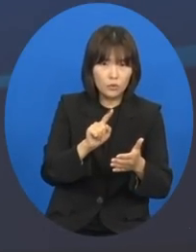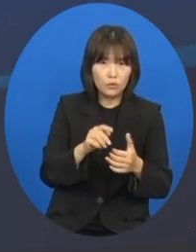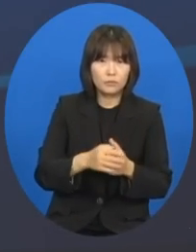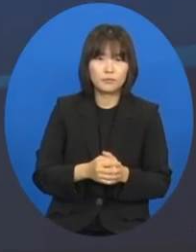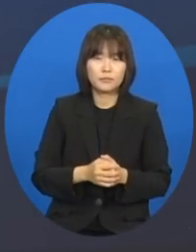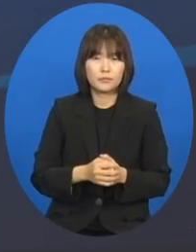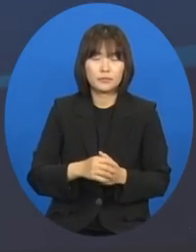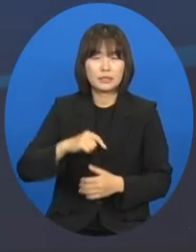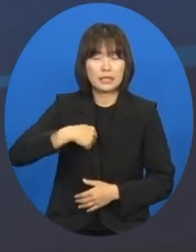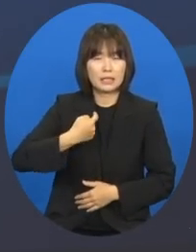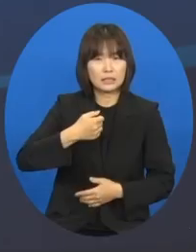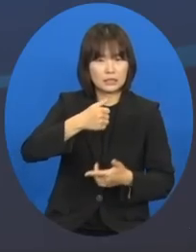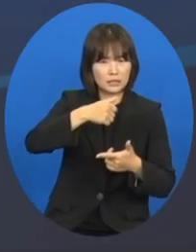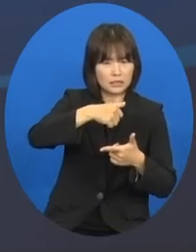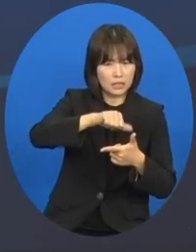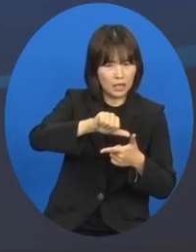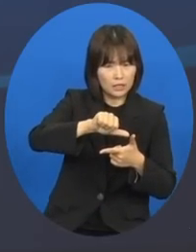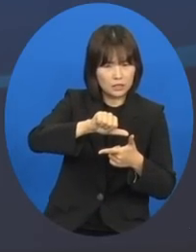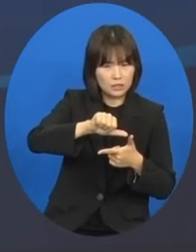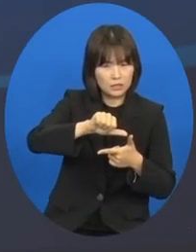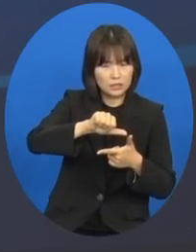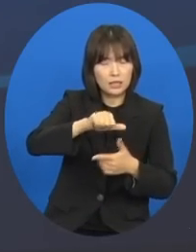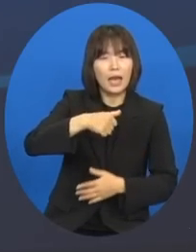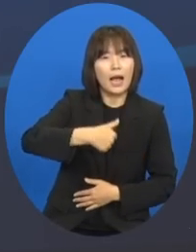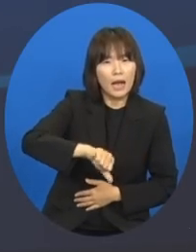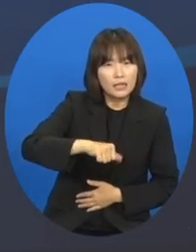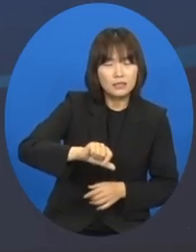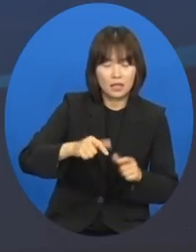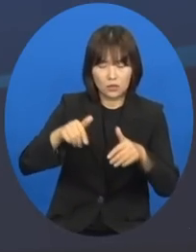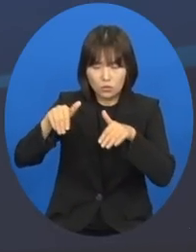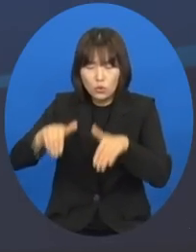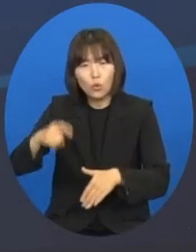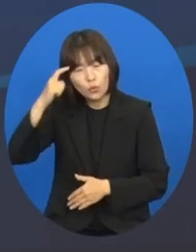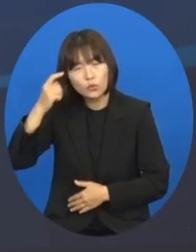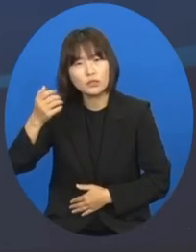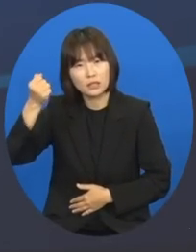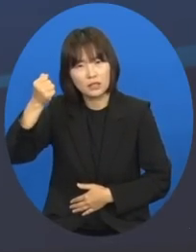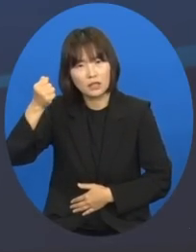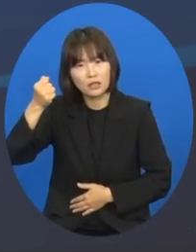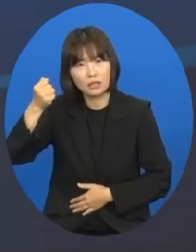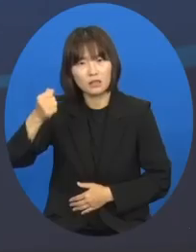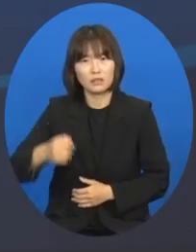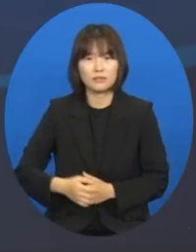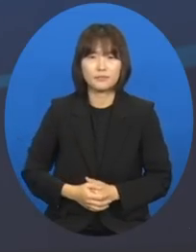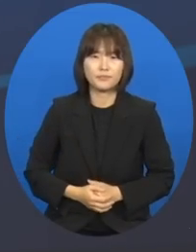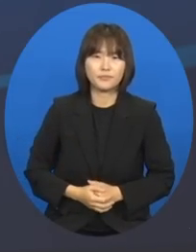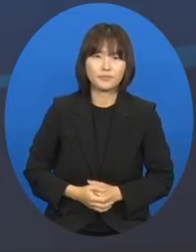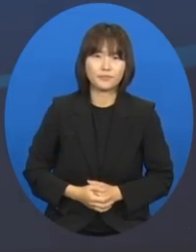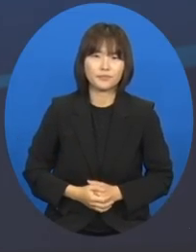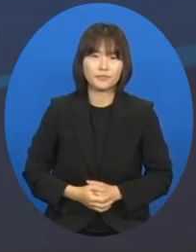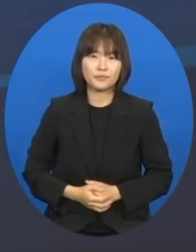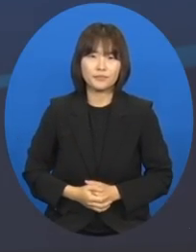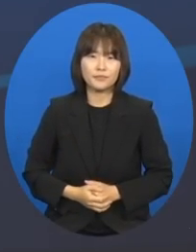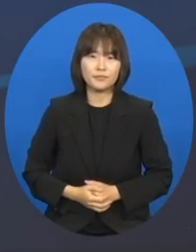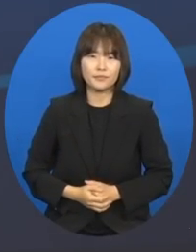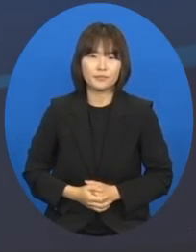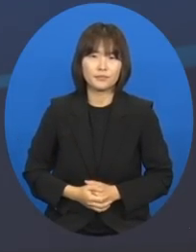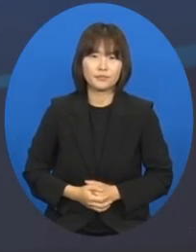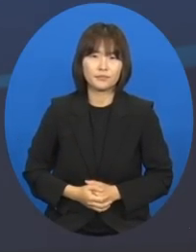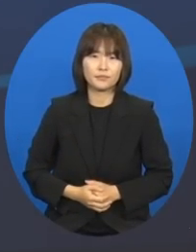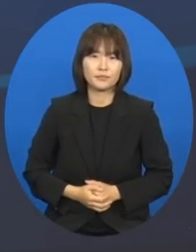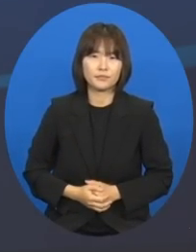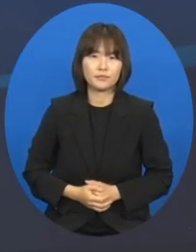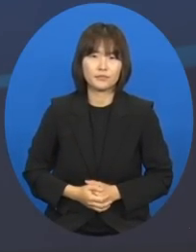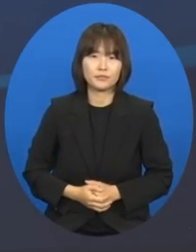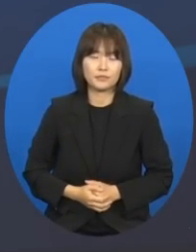아니라 종으로 인식한다는 거야 자신을 아들이 아니라 종으로 인식해요 여러분